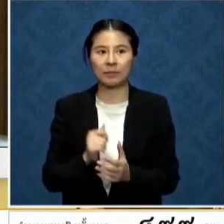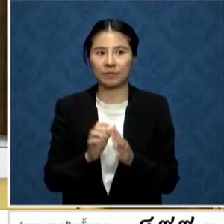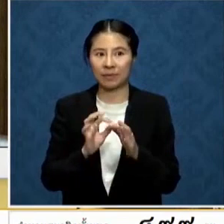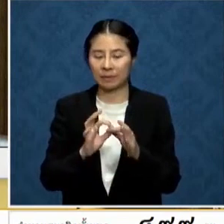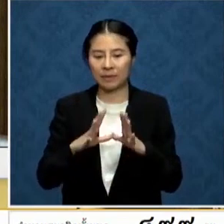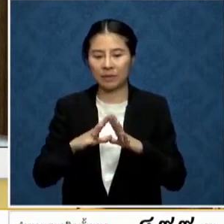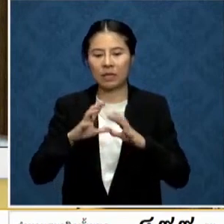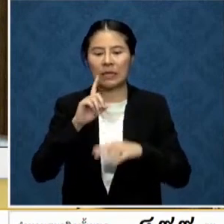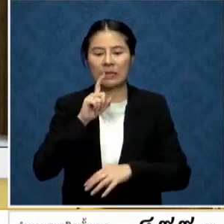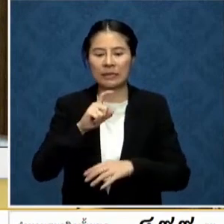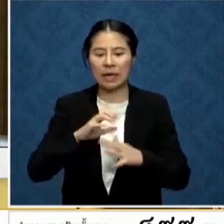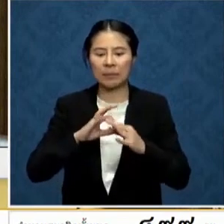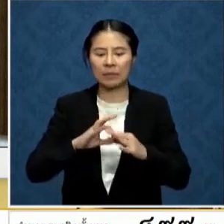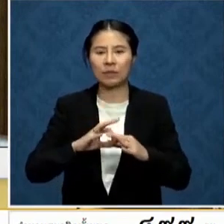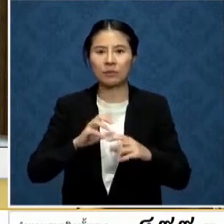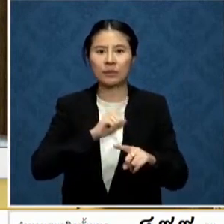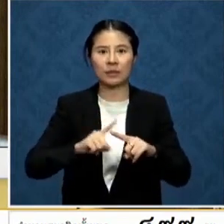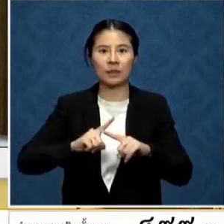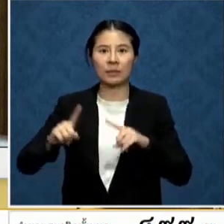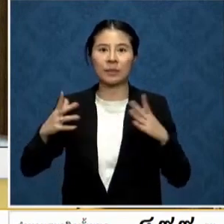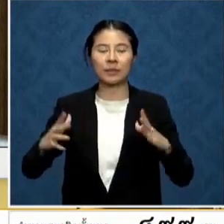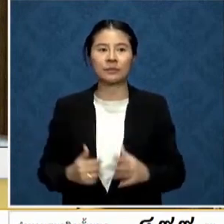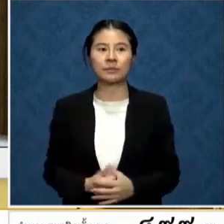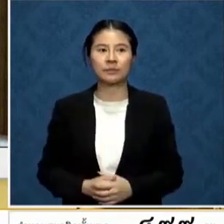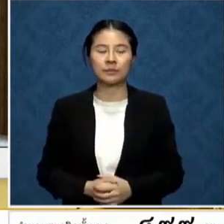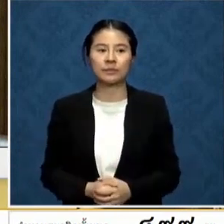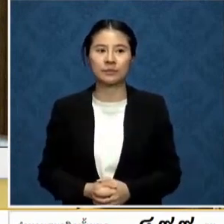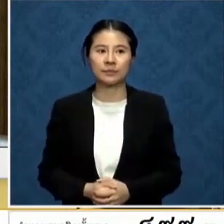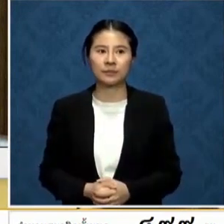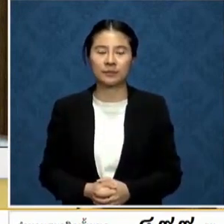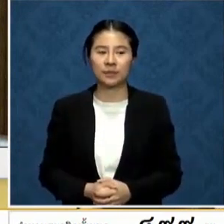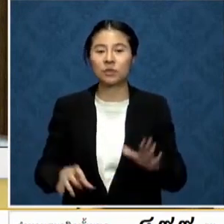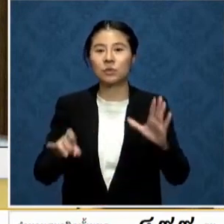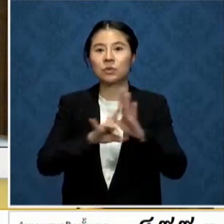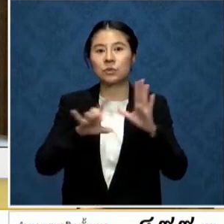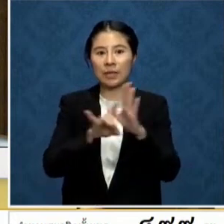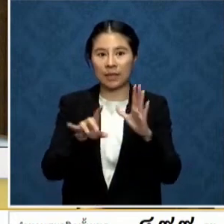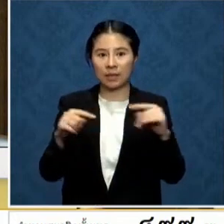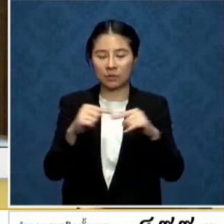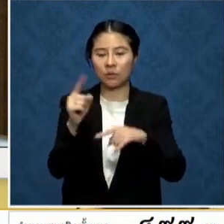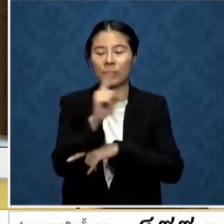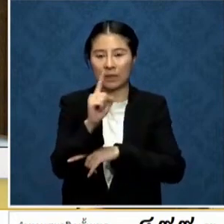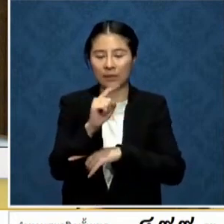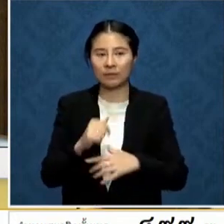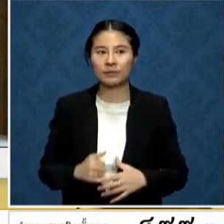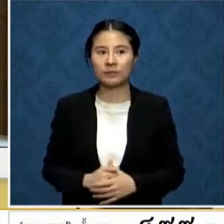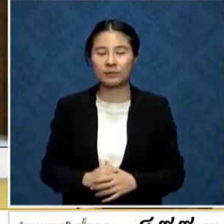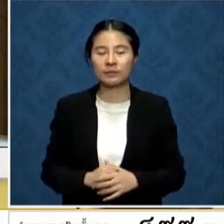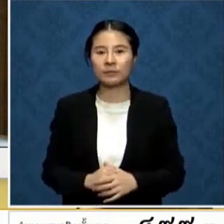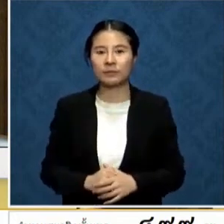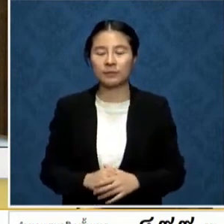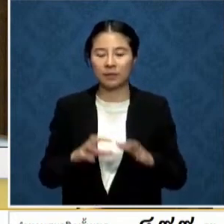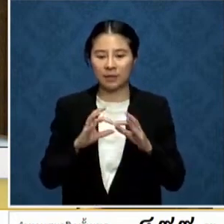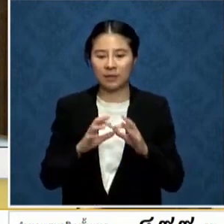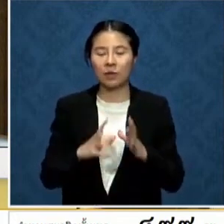เวลาถามกระทู้ของเพื่อนสมาชิกแต่อย่างใดส่วนประเด็นสุดท้ายครับข้อกวลสุดท้ายเกี่ยวกับเรื่องกระทู้ถาม